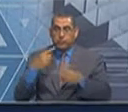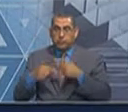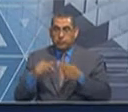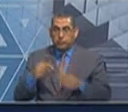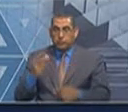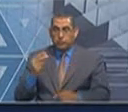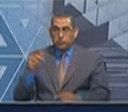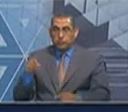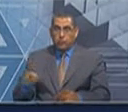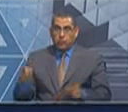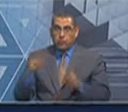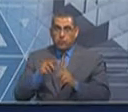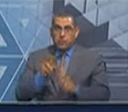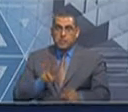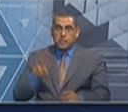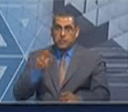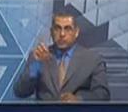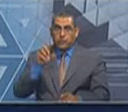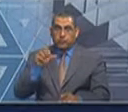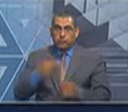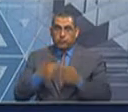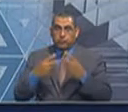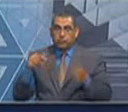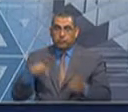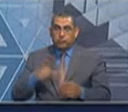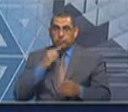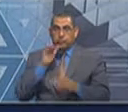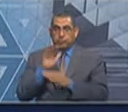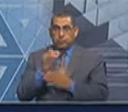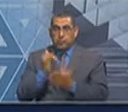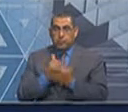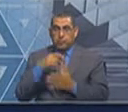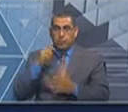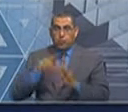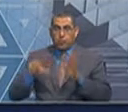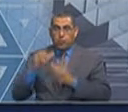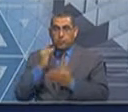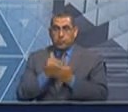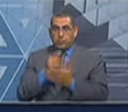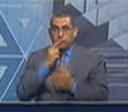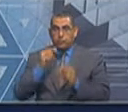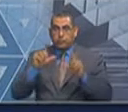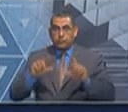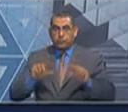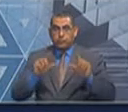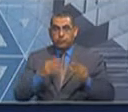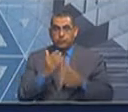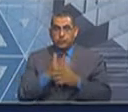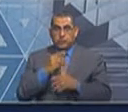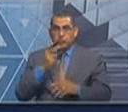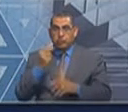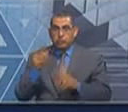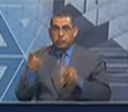من 20 وحتى 27 من سبتمبر الجاري تحت رعاية مجلس الوزراء بتخفيضات تتراوح من